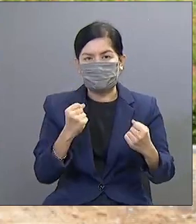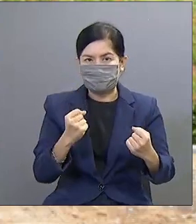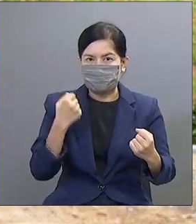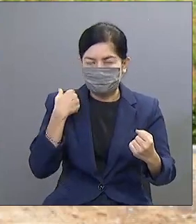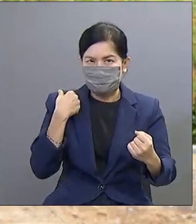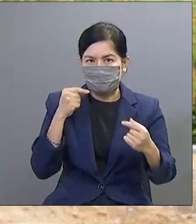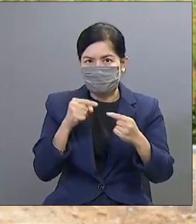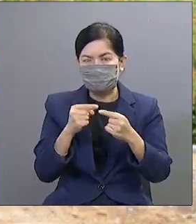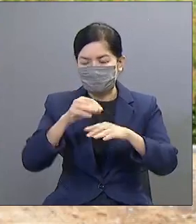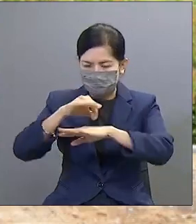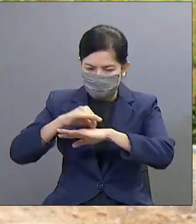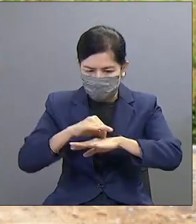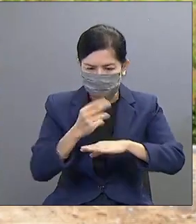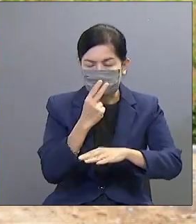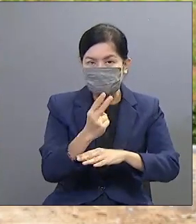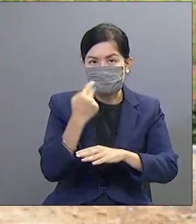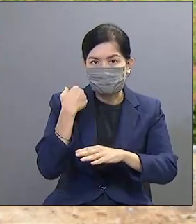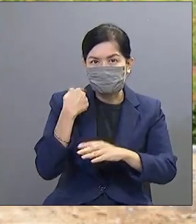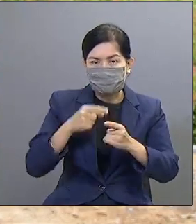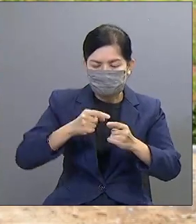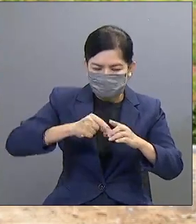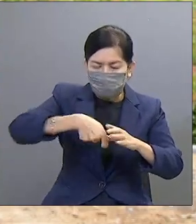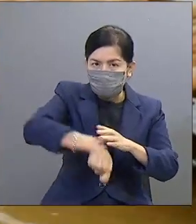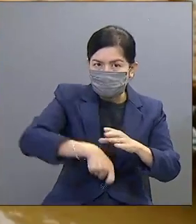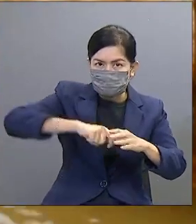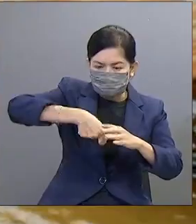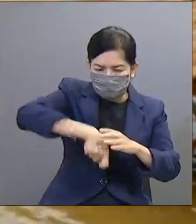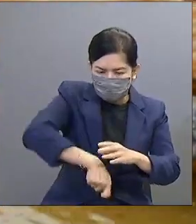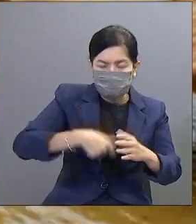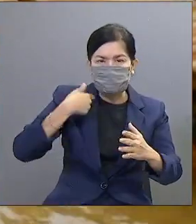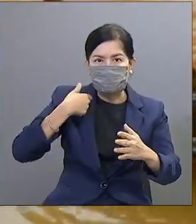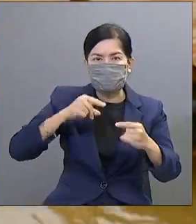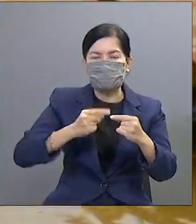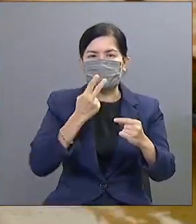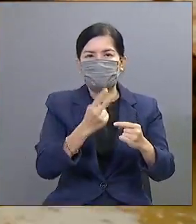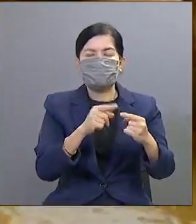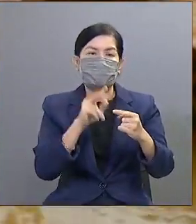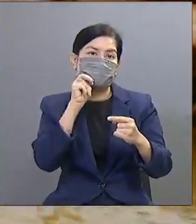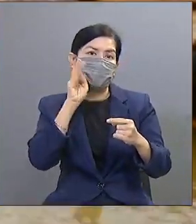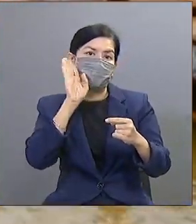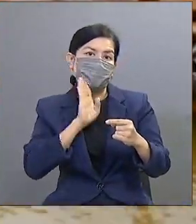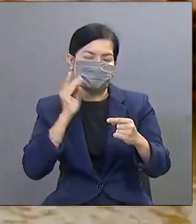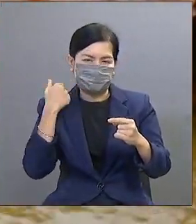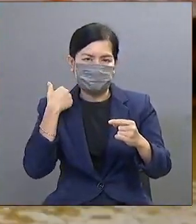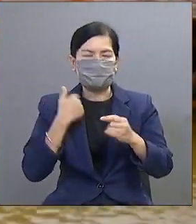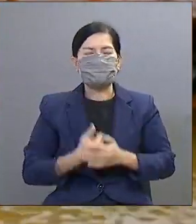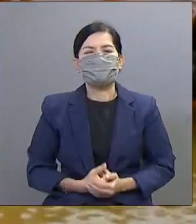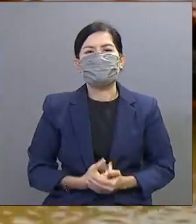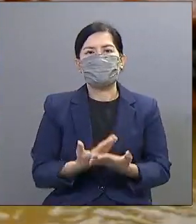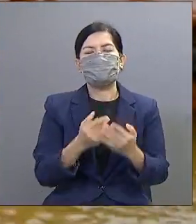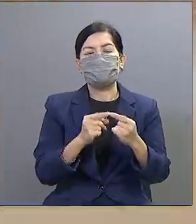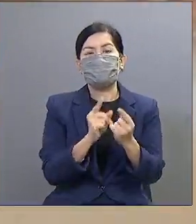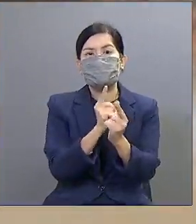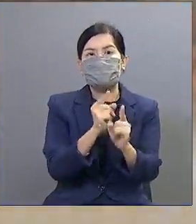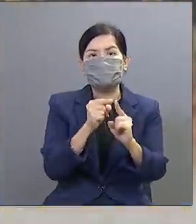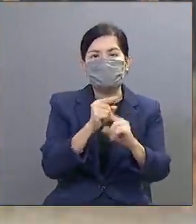ค้นหาเห่งน้ใหม่ๆนะครับหรอเจอบเอาอ ให้ลกขึ้นโดยเฉพาะบนตามก๋าแ่งต่าง ซึ่ตามก๋แก่ง